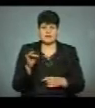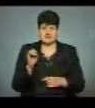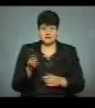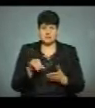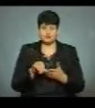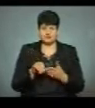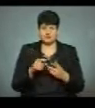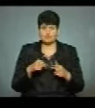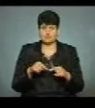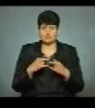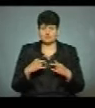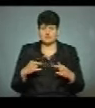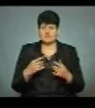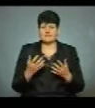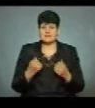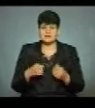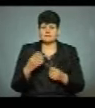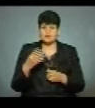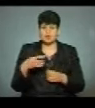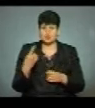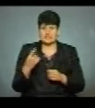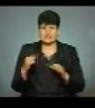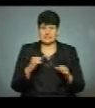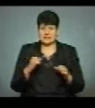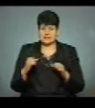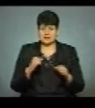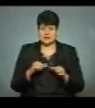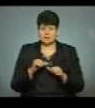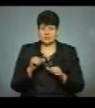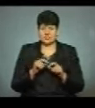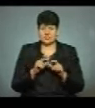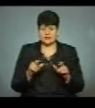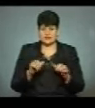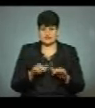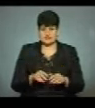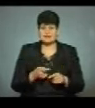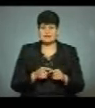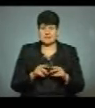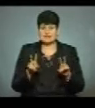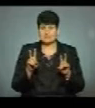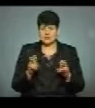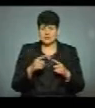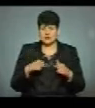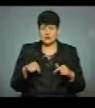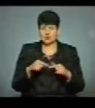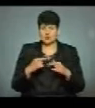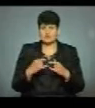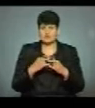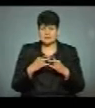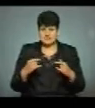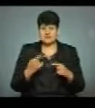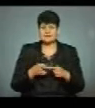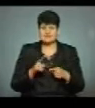участь у круглому столі взяв 41 керівник позашкільних навчальних закладів області. Цей тематичний круглий стіл «Безпечне позашкілля» –